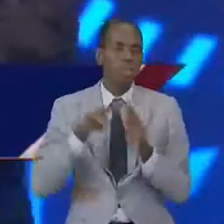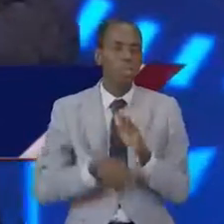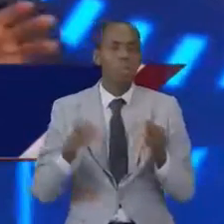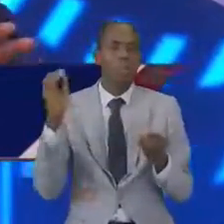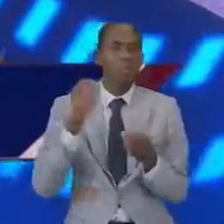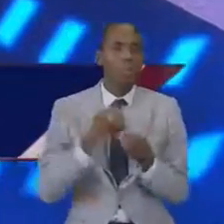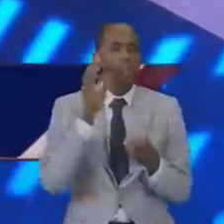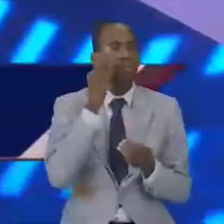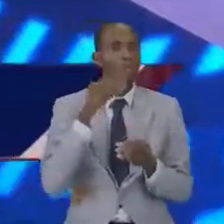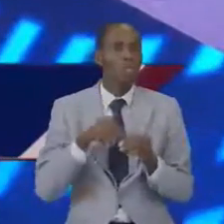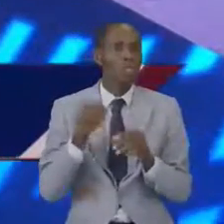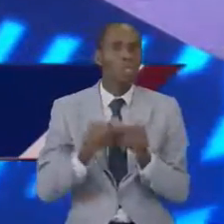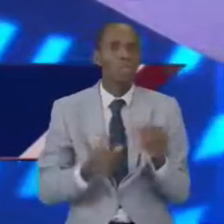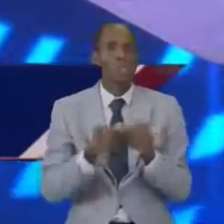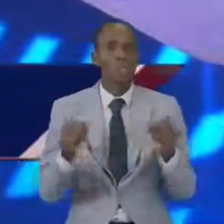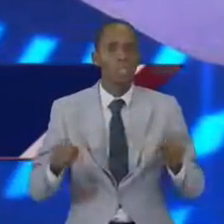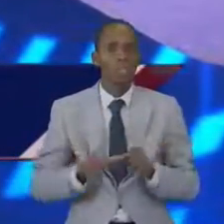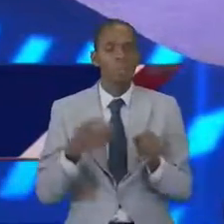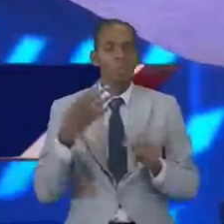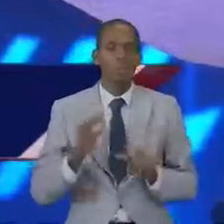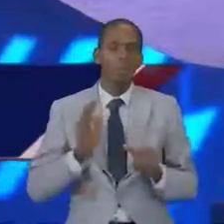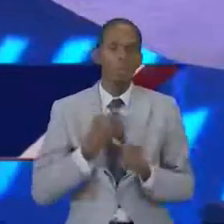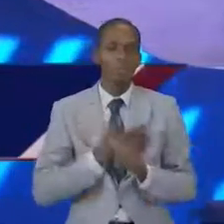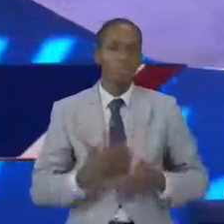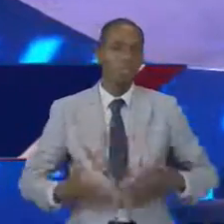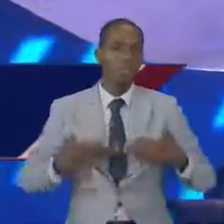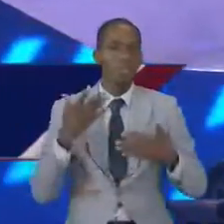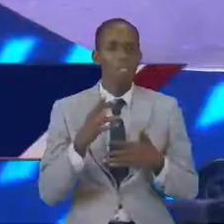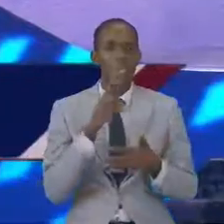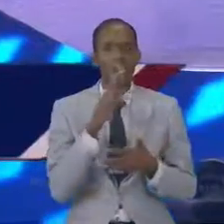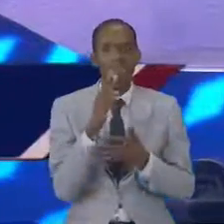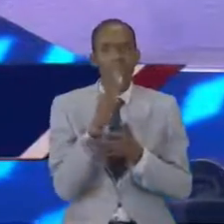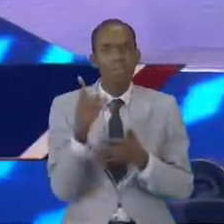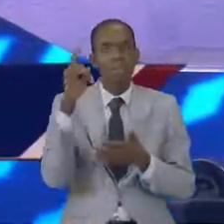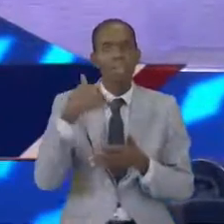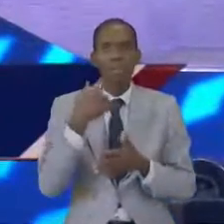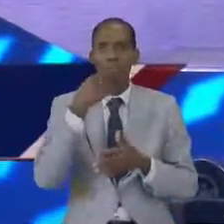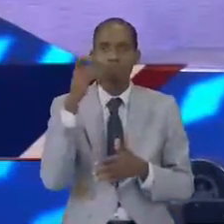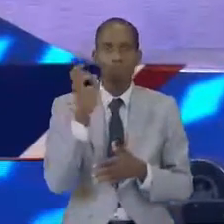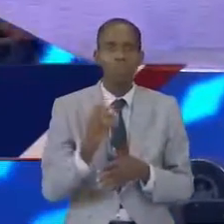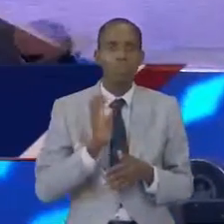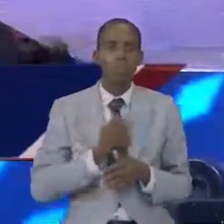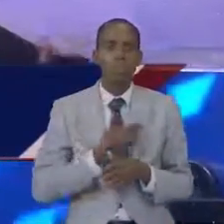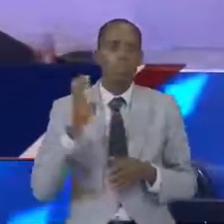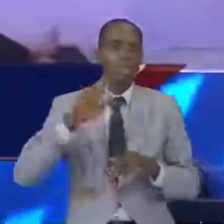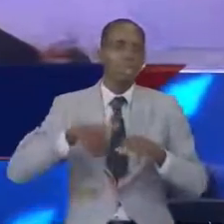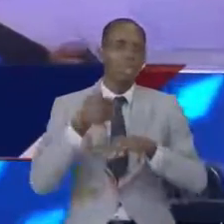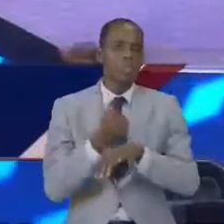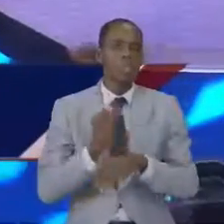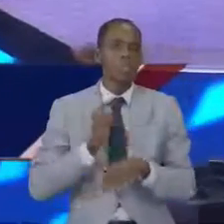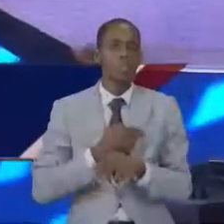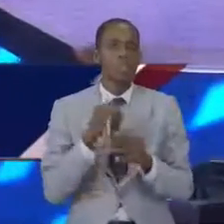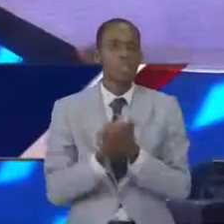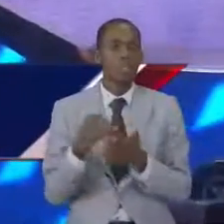de fruits dans tous les domaines de notre vie et nous a choisi il nous a mis en place établi